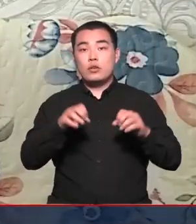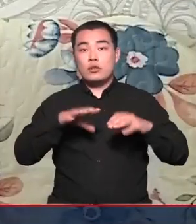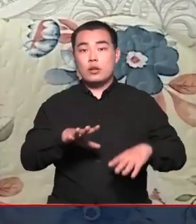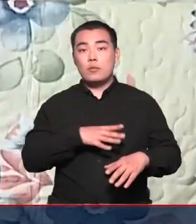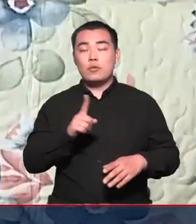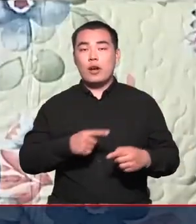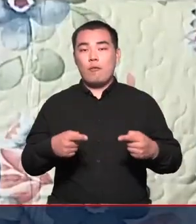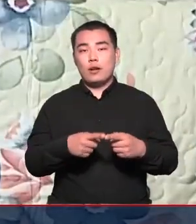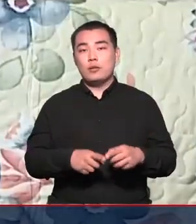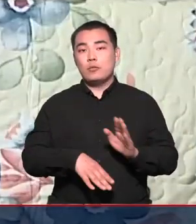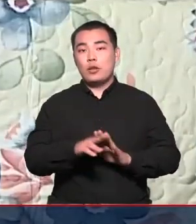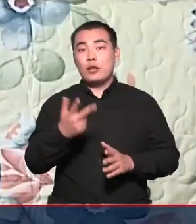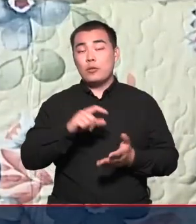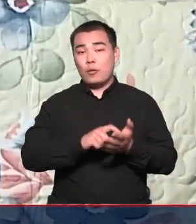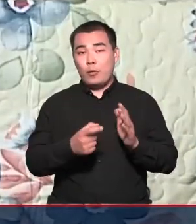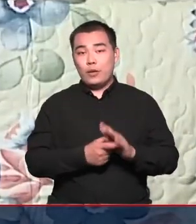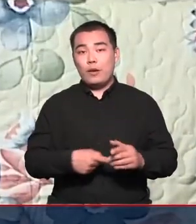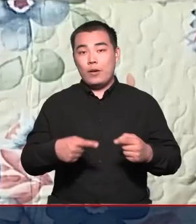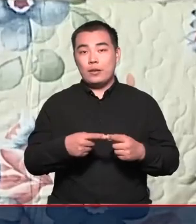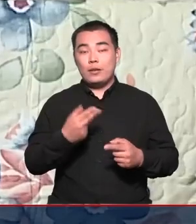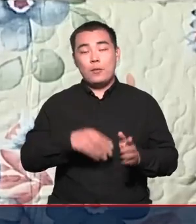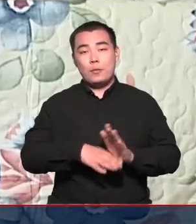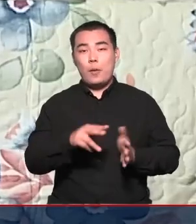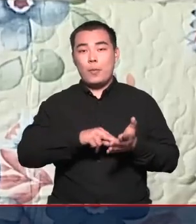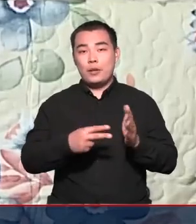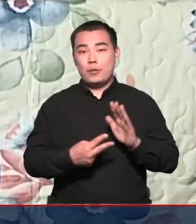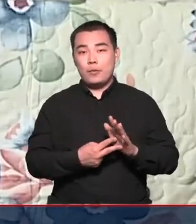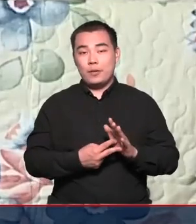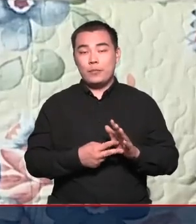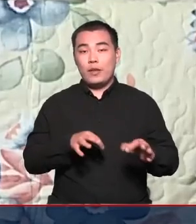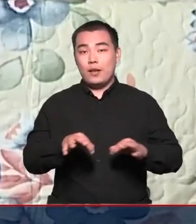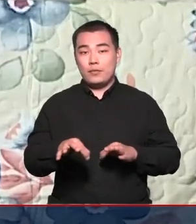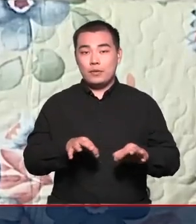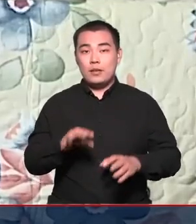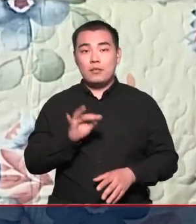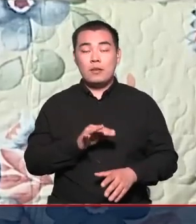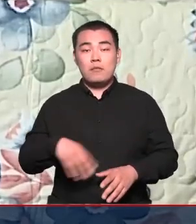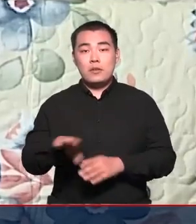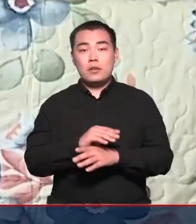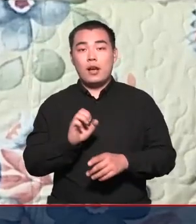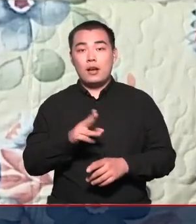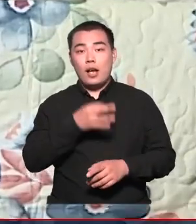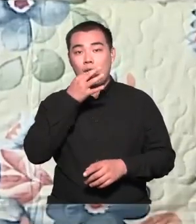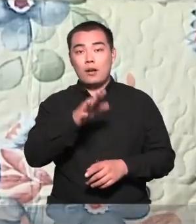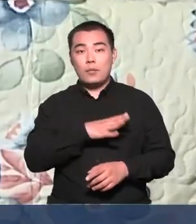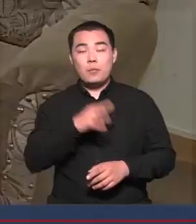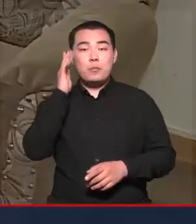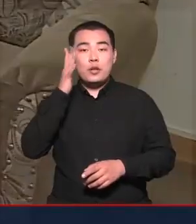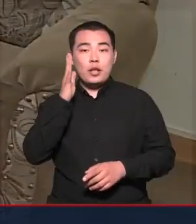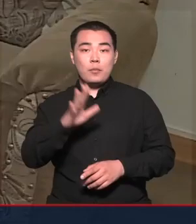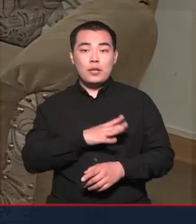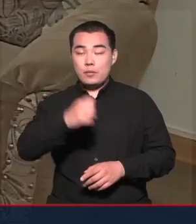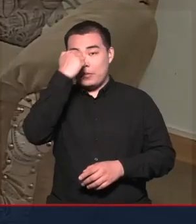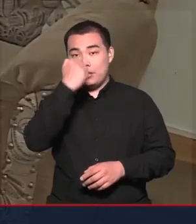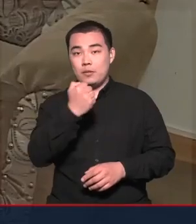квартиру лучше знать. Трехкомнатная квартира, да. Улучшенные планировки. Все, как бы говорится, и не мечтали.